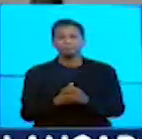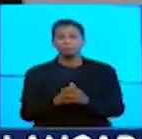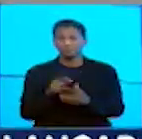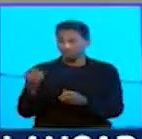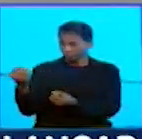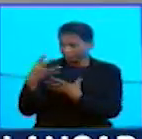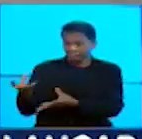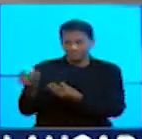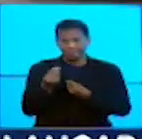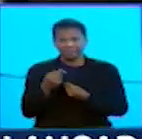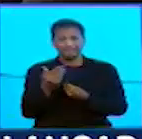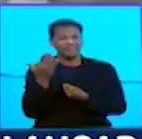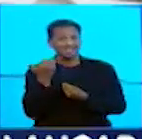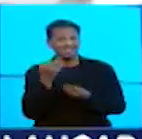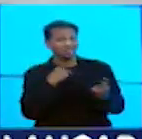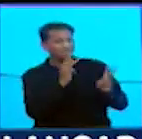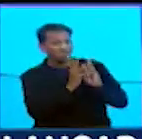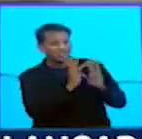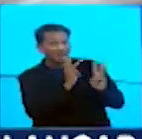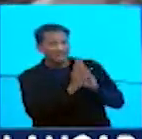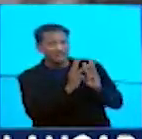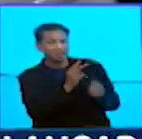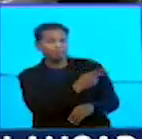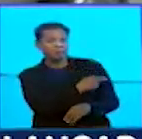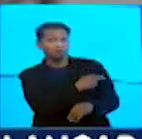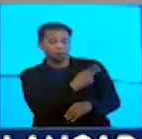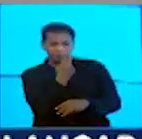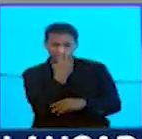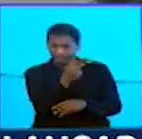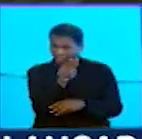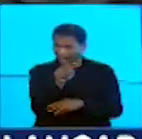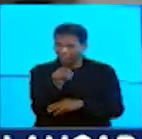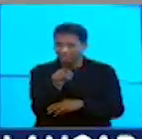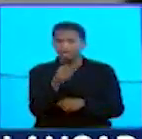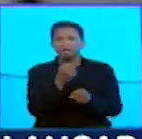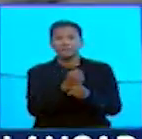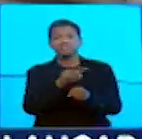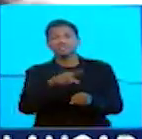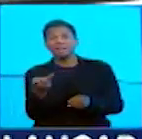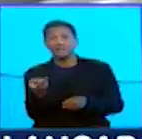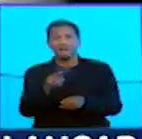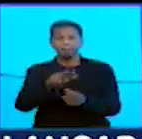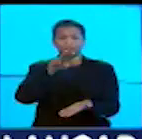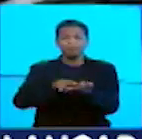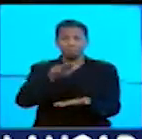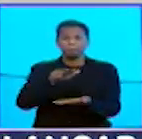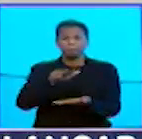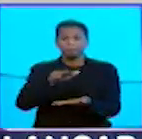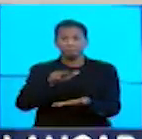saya sudah mewawancarai dari petugas yang berjaga bahwa pemberlakuan ganjil genap ini berlaku juga untuk akhir